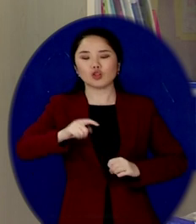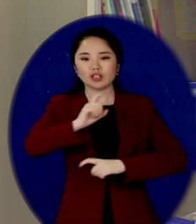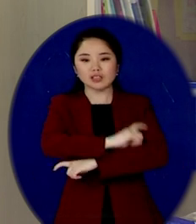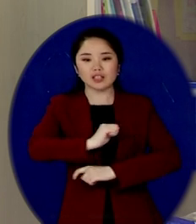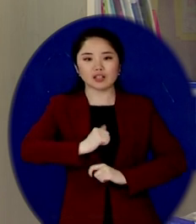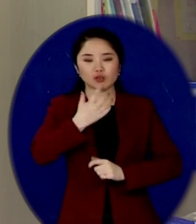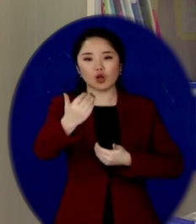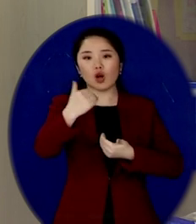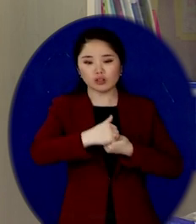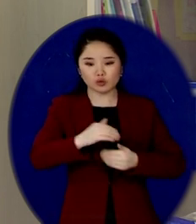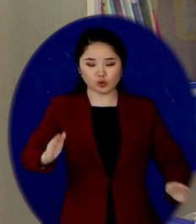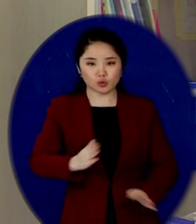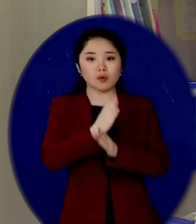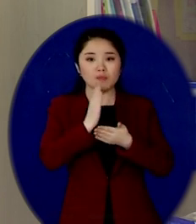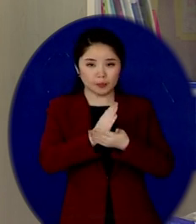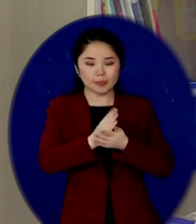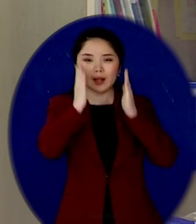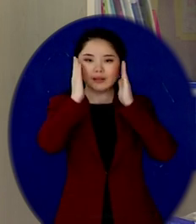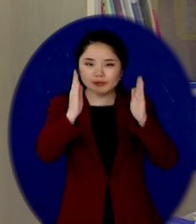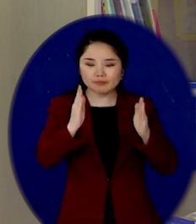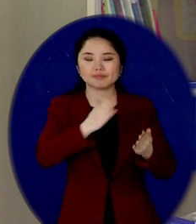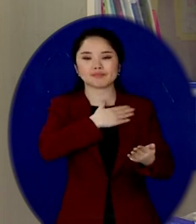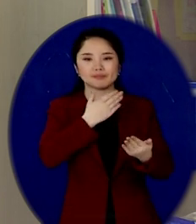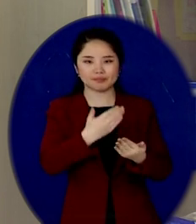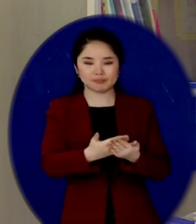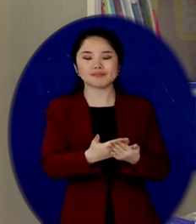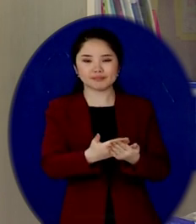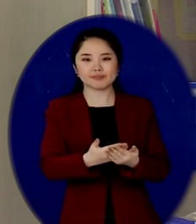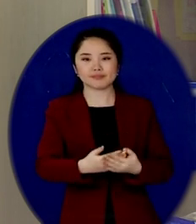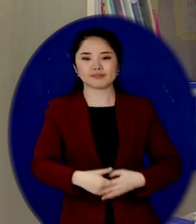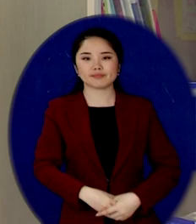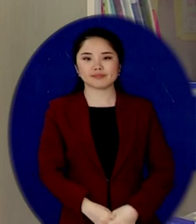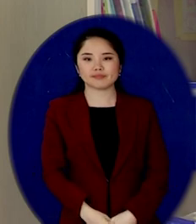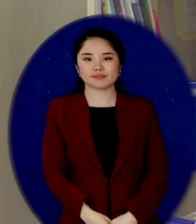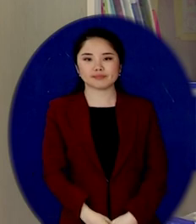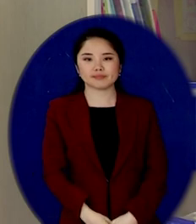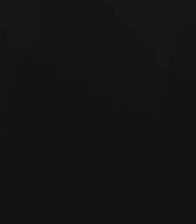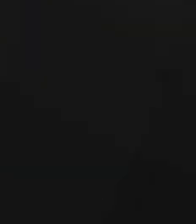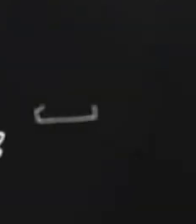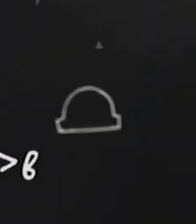Өнөөдрийн хичээл энэ хүрээ дууслаа. Анхааралтай оролцсон хүүхдүүдэд баярлалаа.